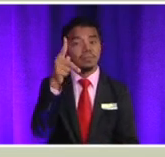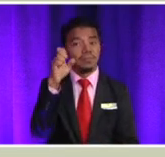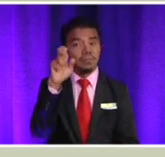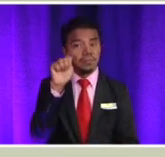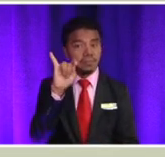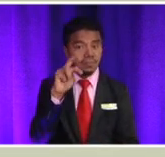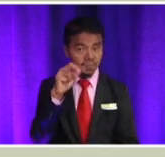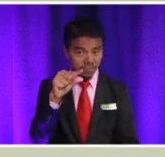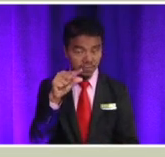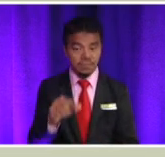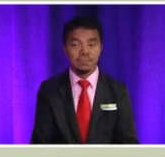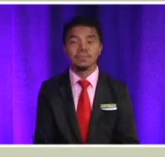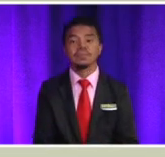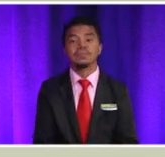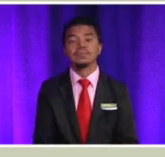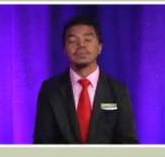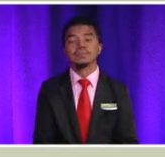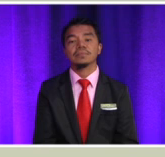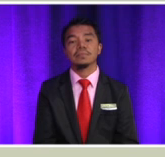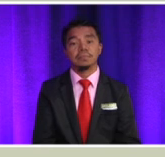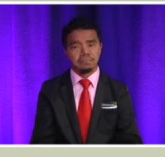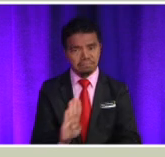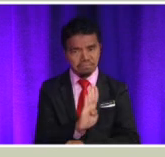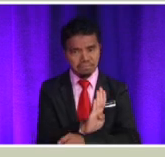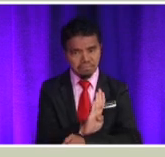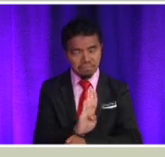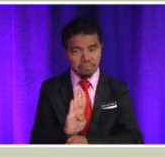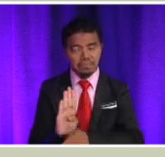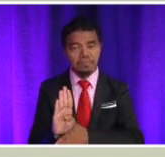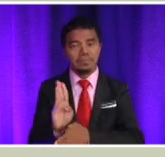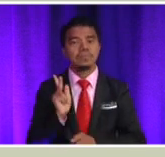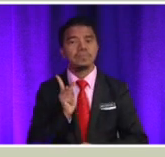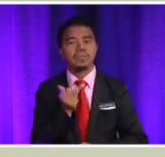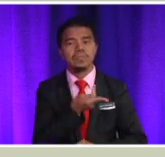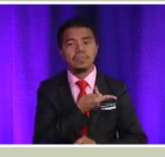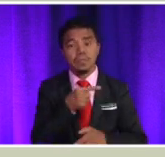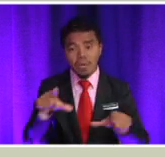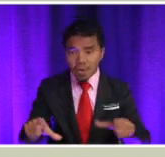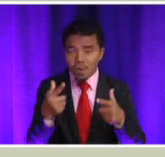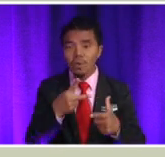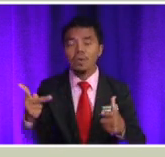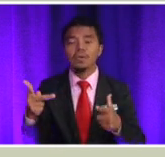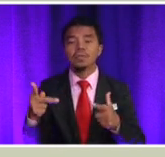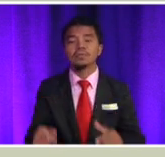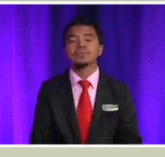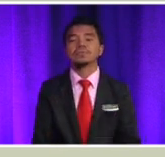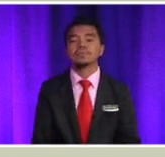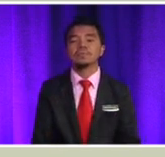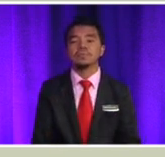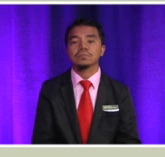yang kita lakukan untuk menyalurkan barang atau penghematan daripada pengeluaran